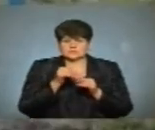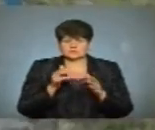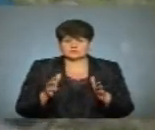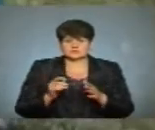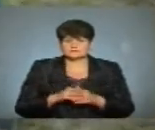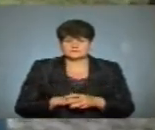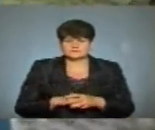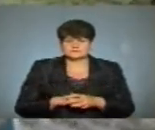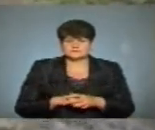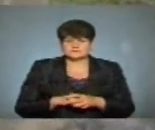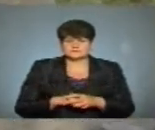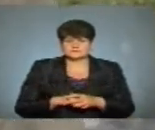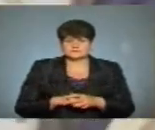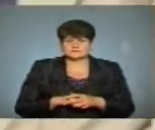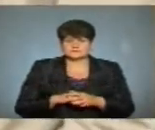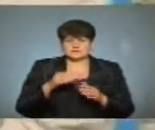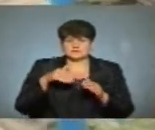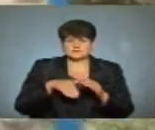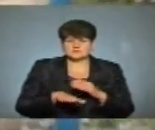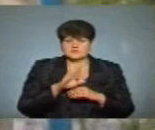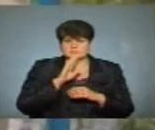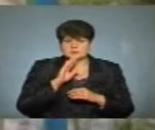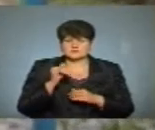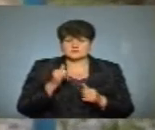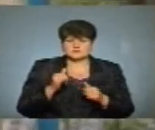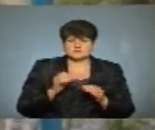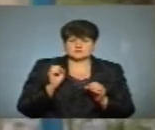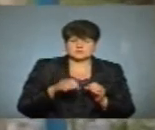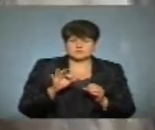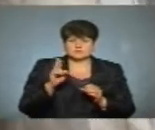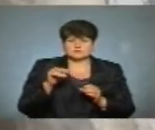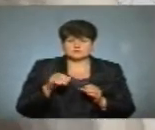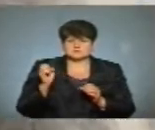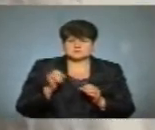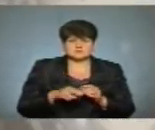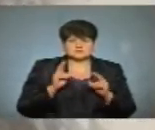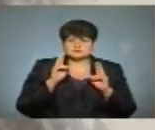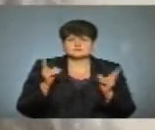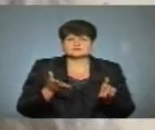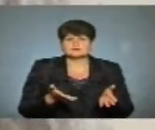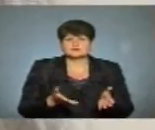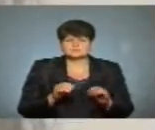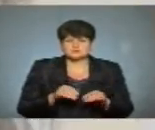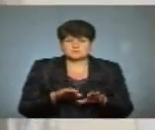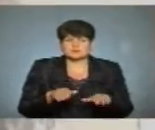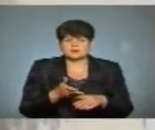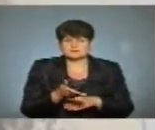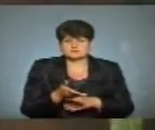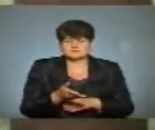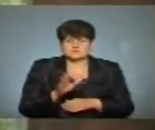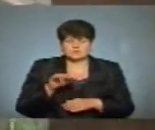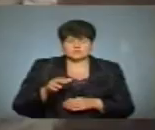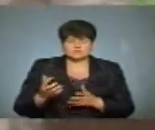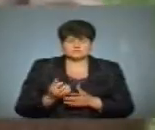добратися. Підвал. Мама таке любила олію тримати, оце там таке тримати, не знаємо, де він є. Десь там, може, плаває. Найдемо